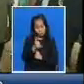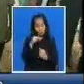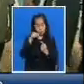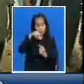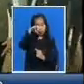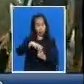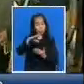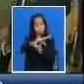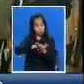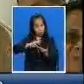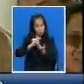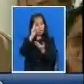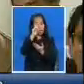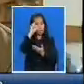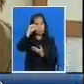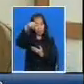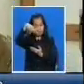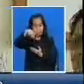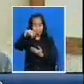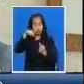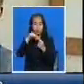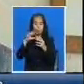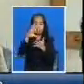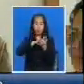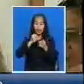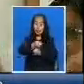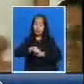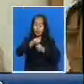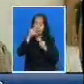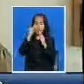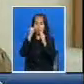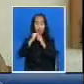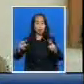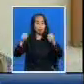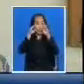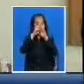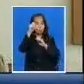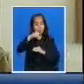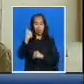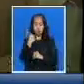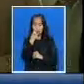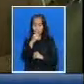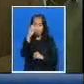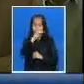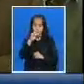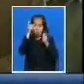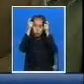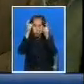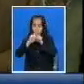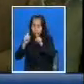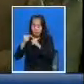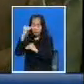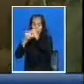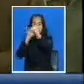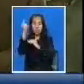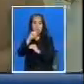าเขตกำแพงแสนของมหาวิทยาลัยเกษตรศาสตร์ ใช่ครับ ก็ดูวัวพันธุ์ต่างๆที่มีการพัฒนามาทีนี้เนี่ย